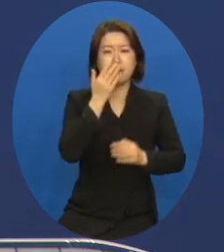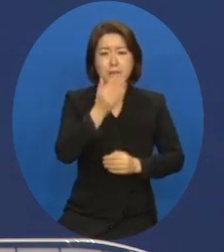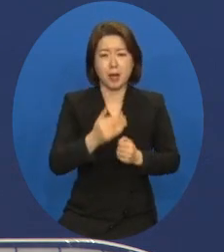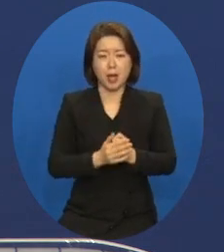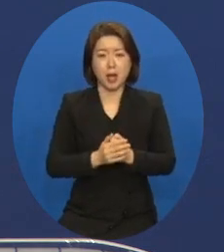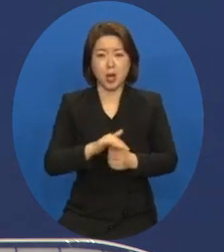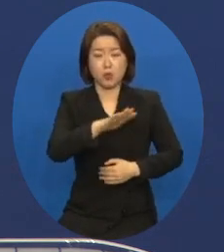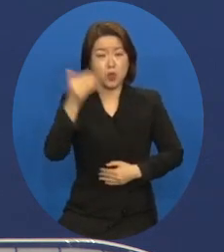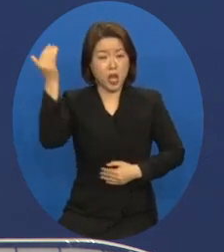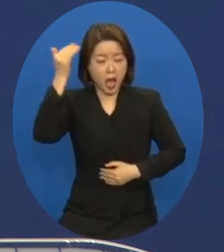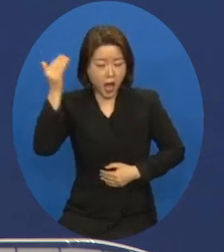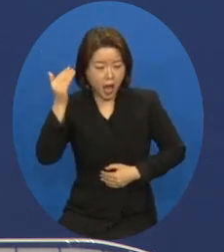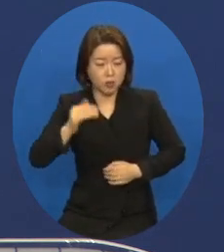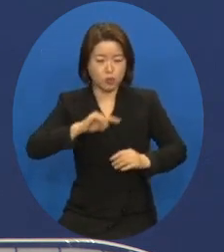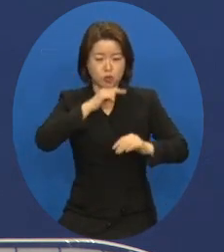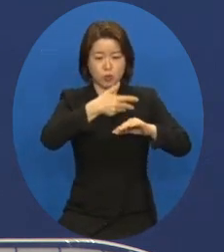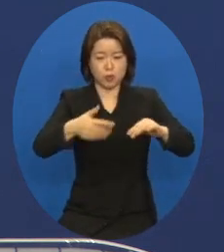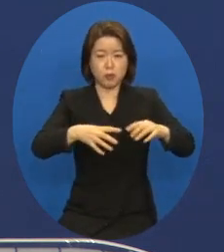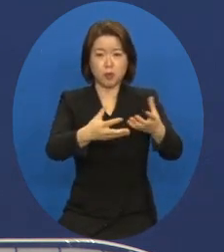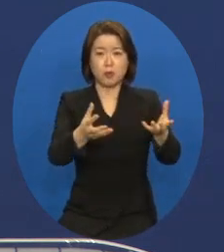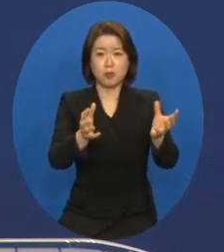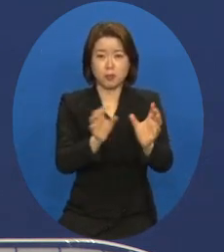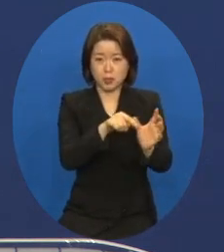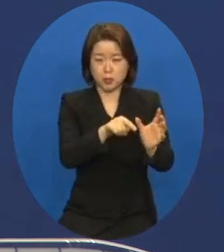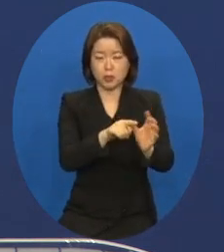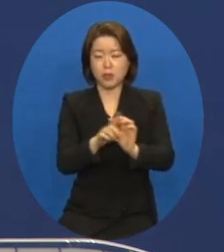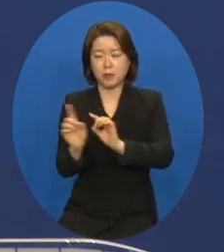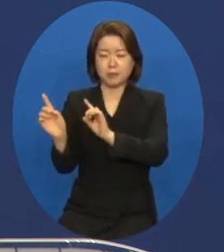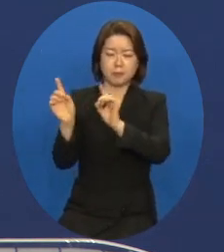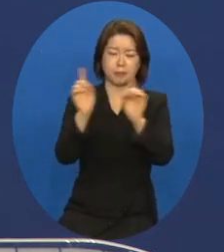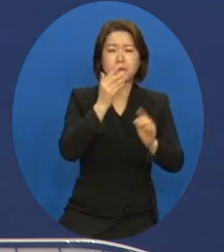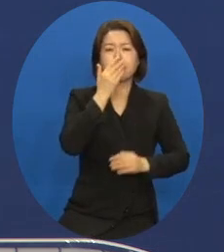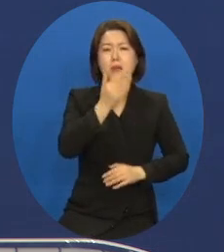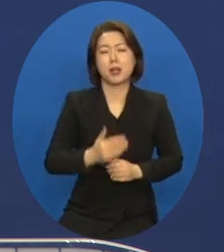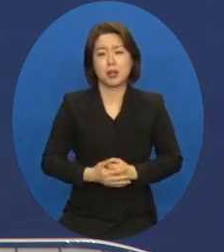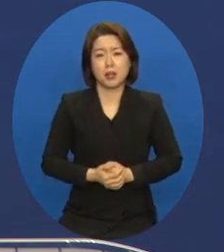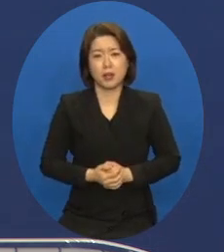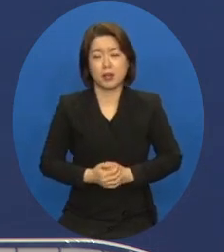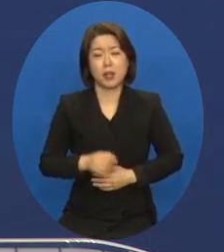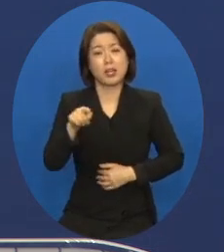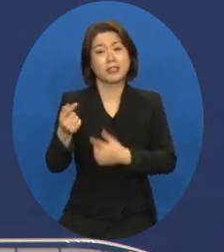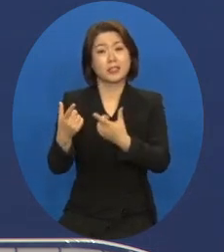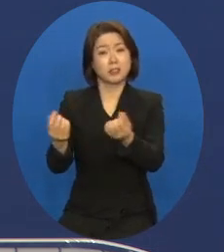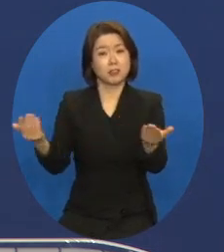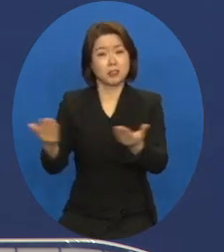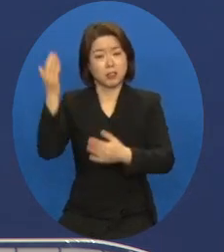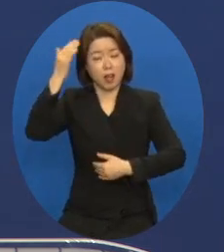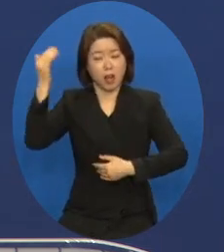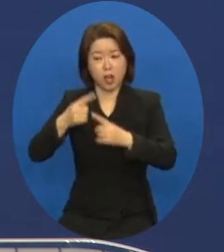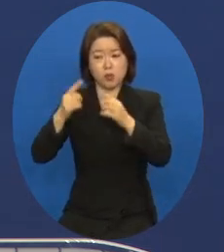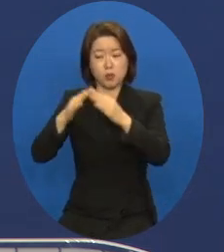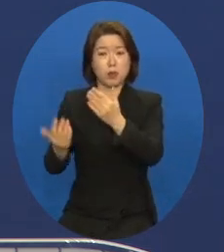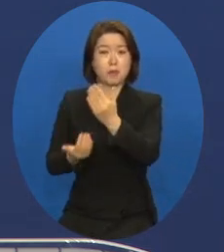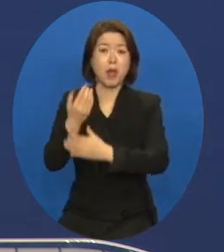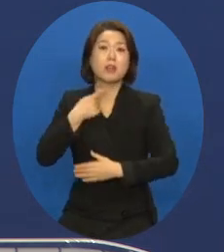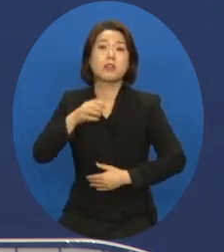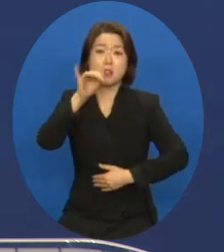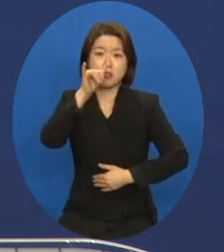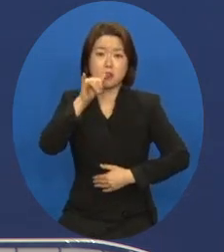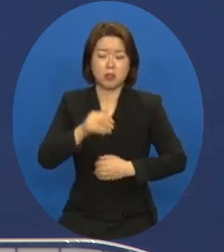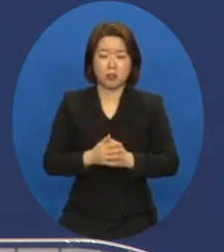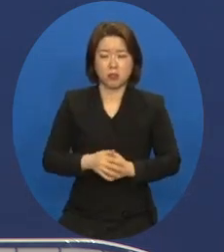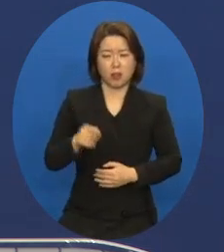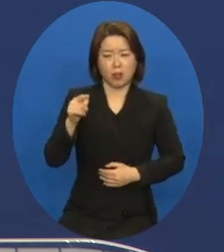민족이 살아났습니다 그런일이 한국 교회의 있었는데 그 부흥이